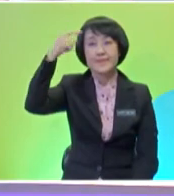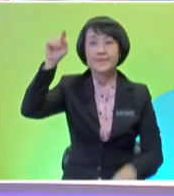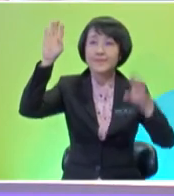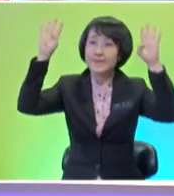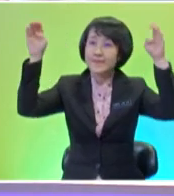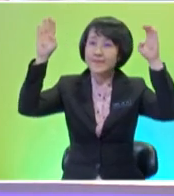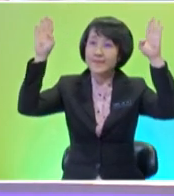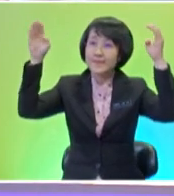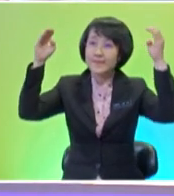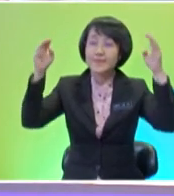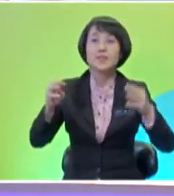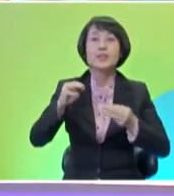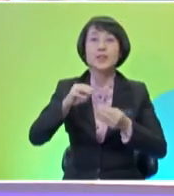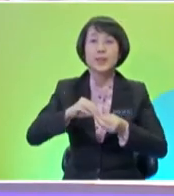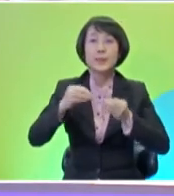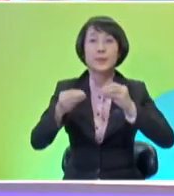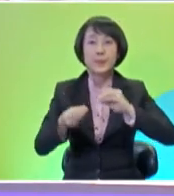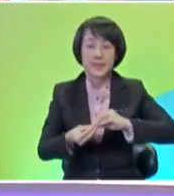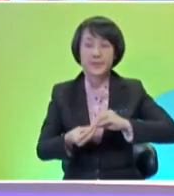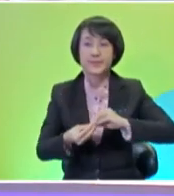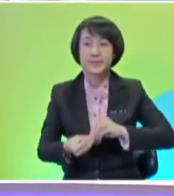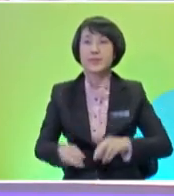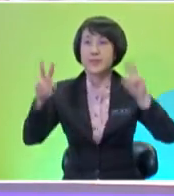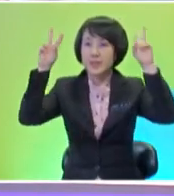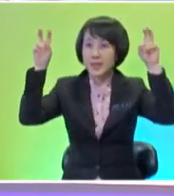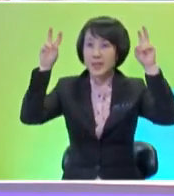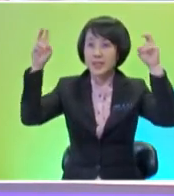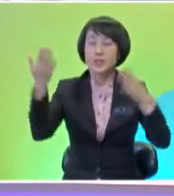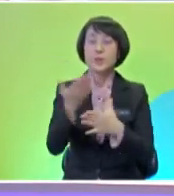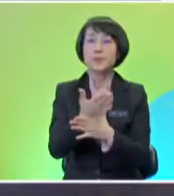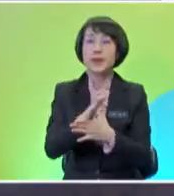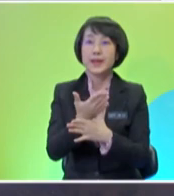kita hari ini yaitu numerasi dengan tajuk bahagia